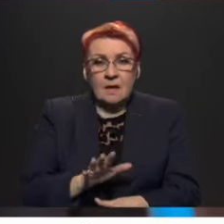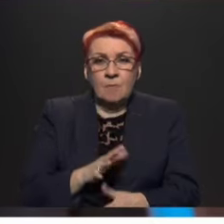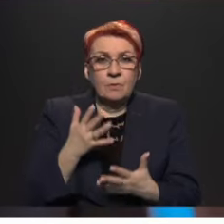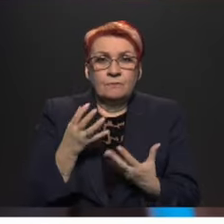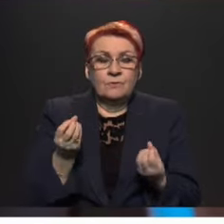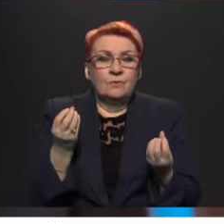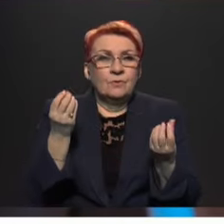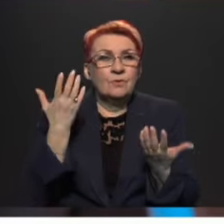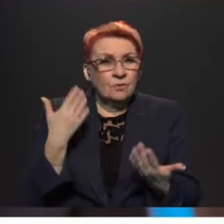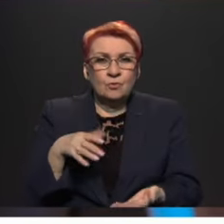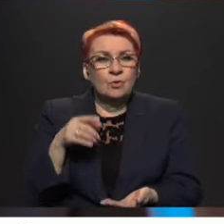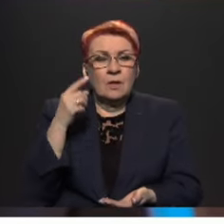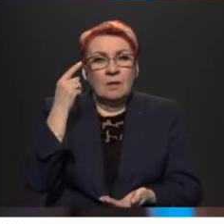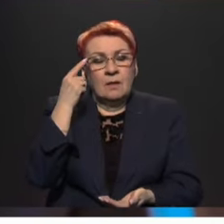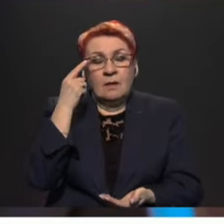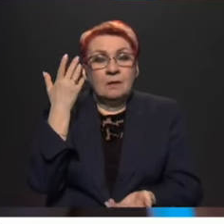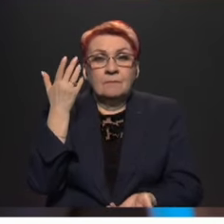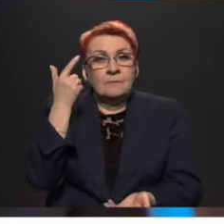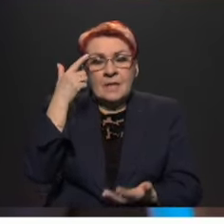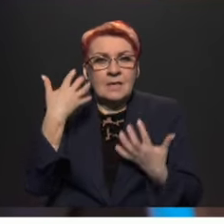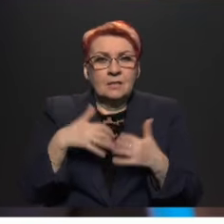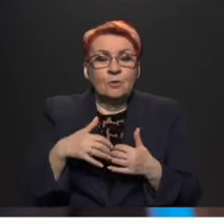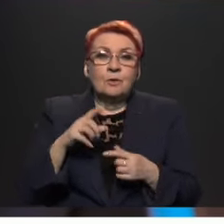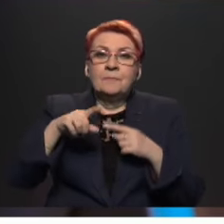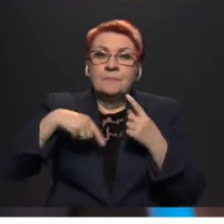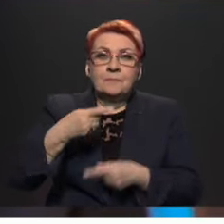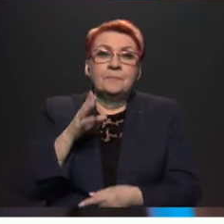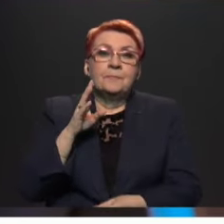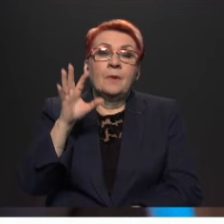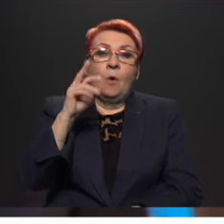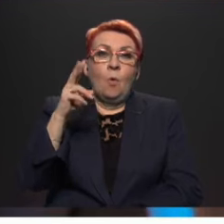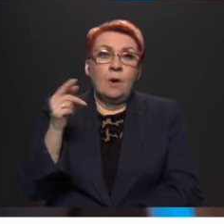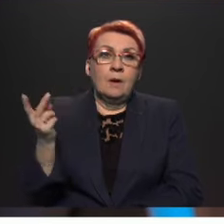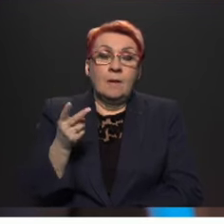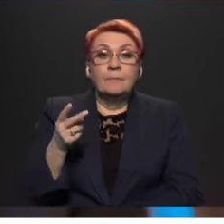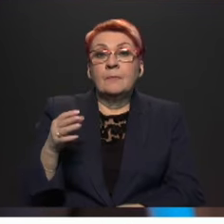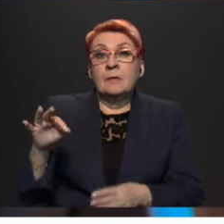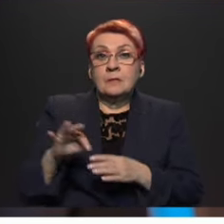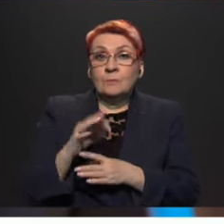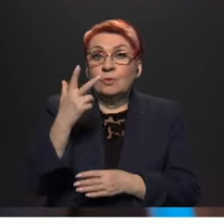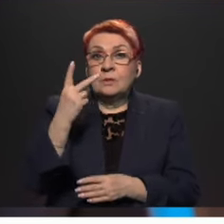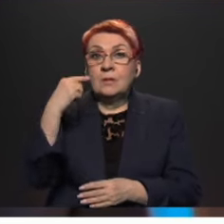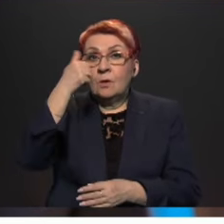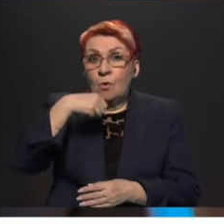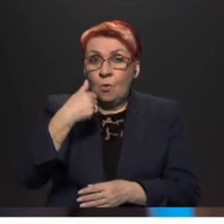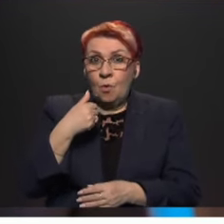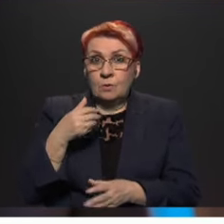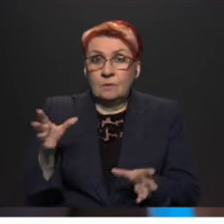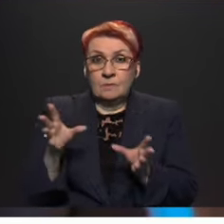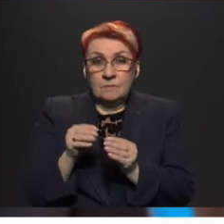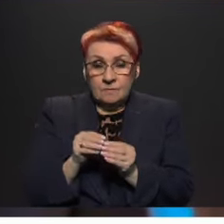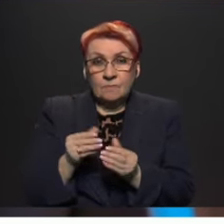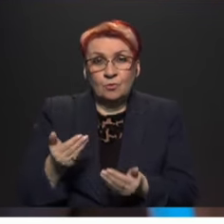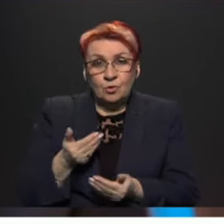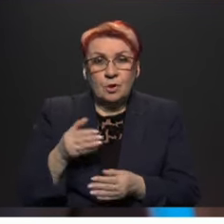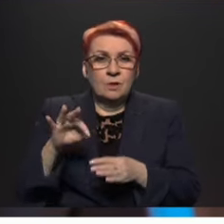Вот. Спасибо за ответ. Следующий вопрос у нас от Ольги. Мы с мужем прожили в венчанном браке 31 год, пишет она. Полгода назад я его